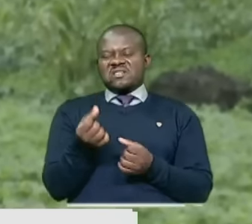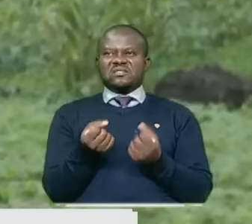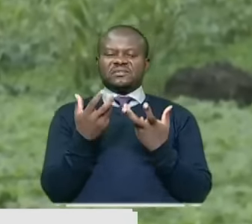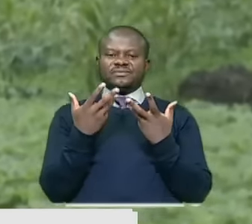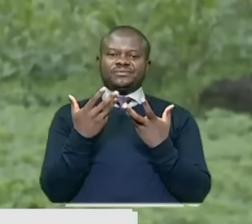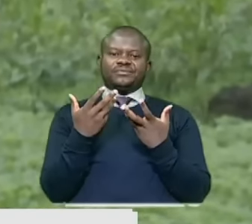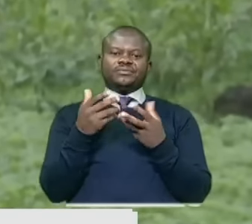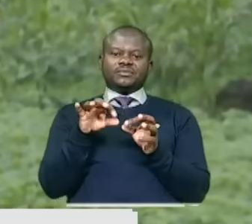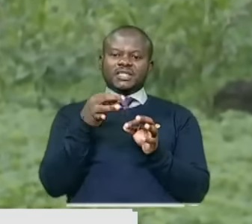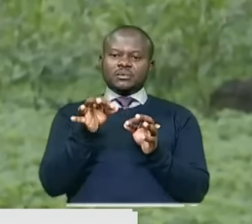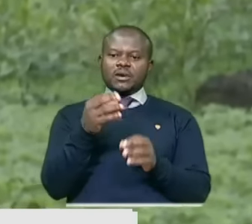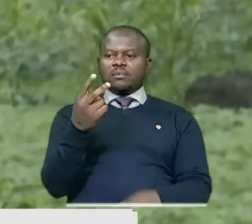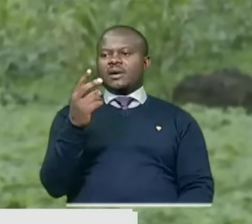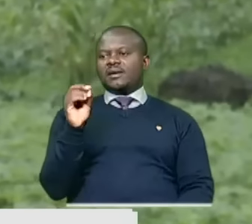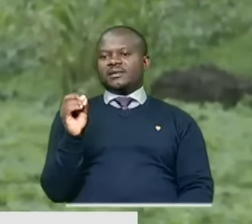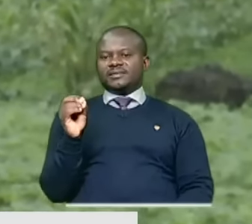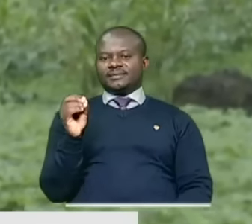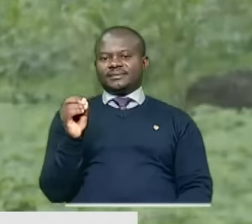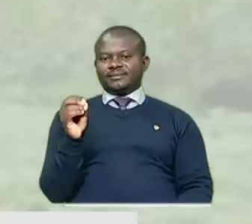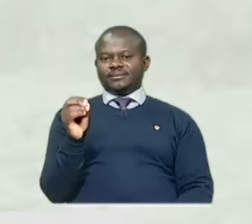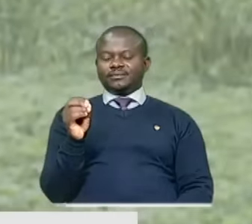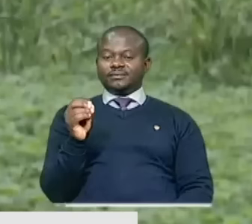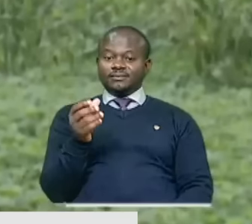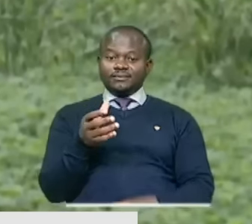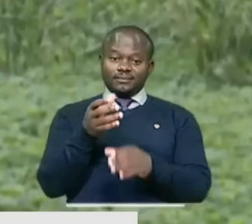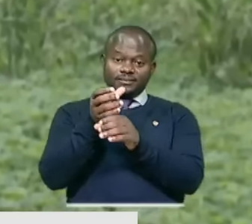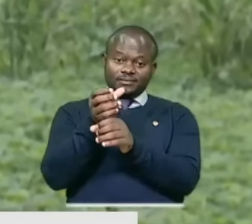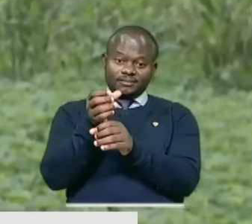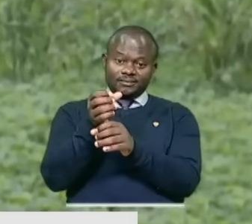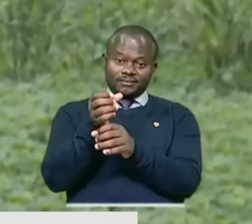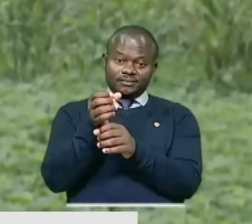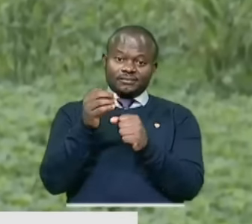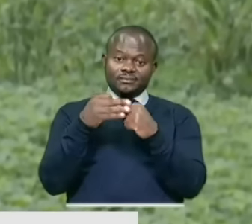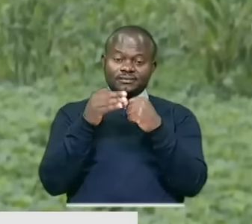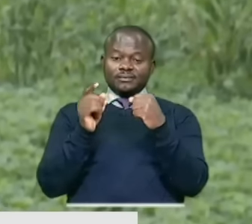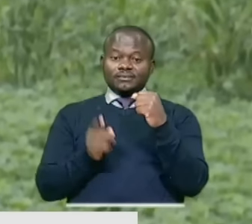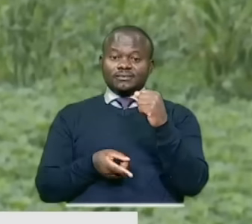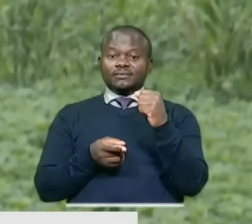imboga 200 nk'iyi mifungo mbafungiye 180